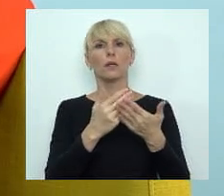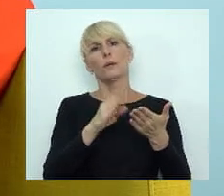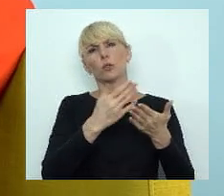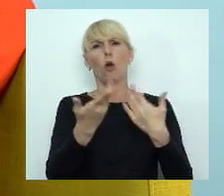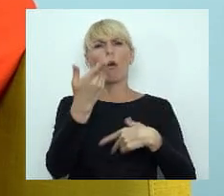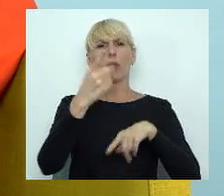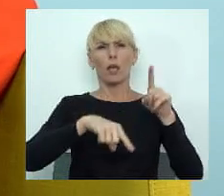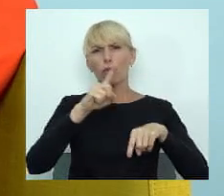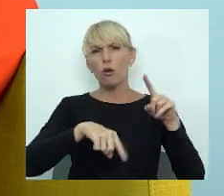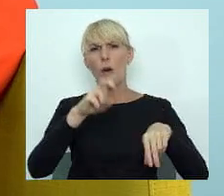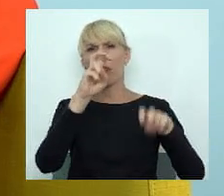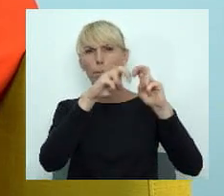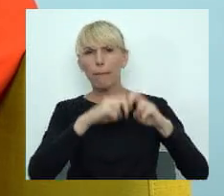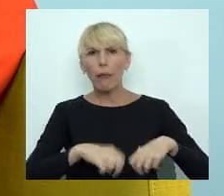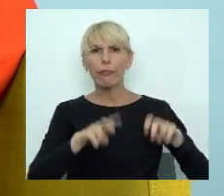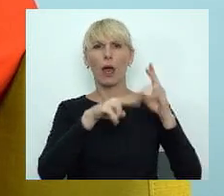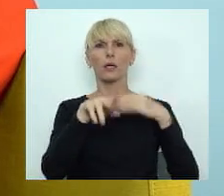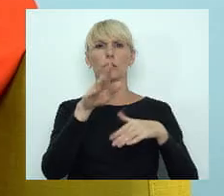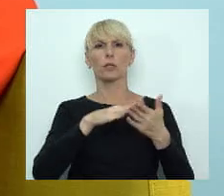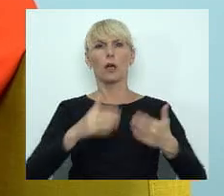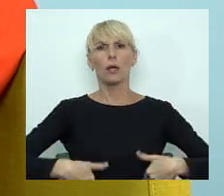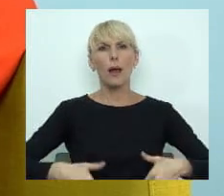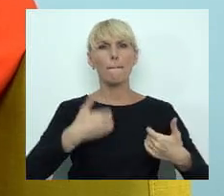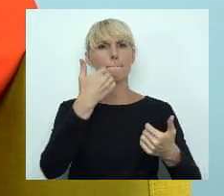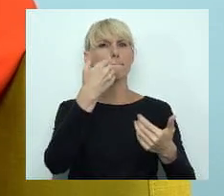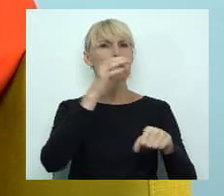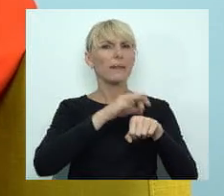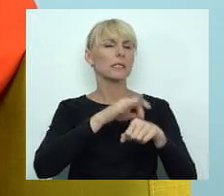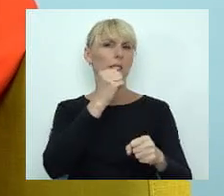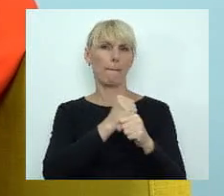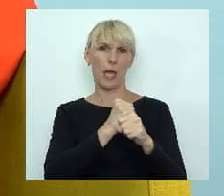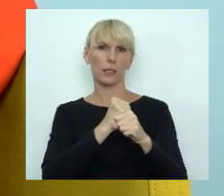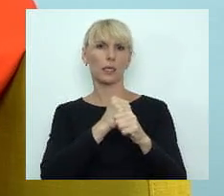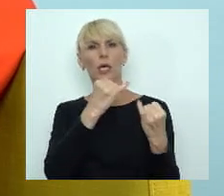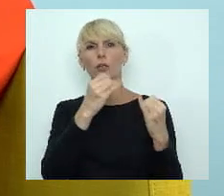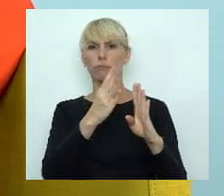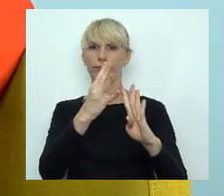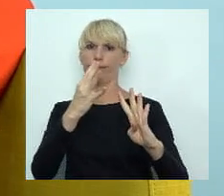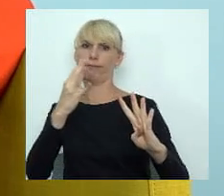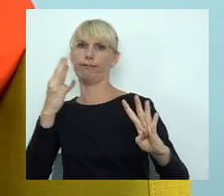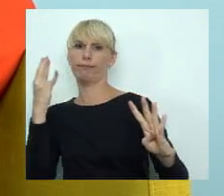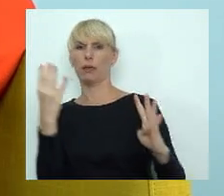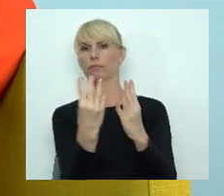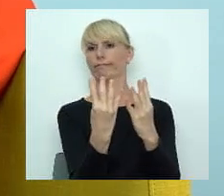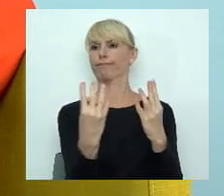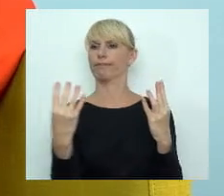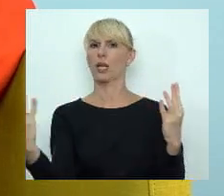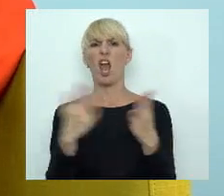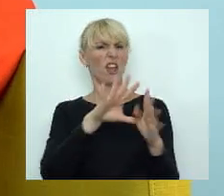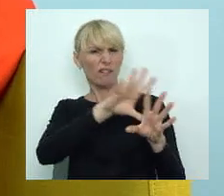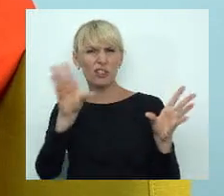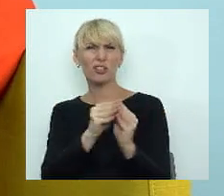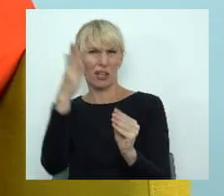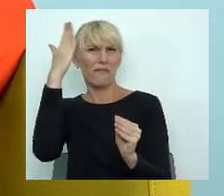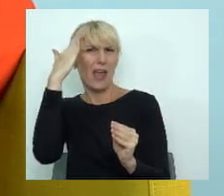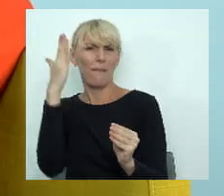rutynowymi badaniami, na przykład badaniami z zakresu medycyny pracy, gdzie obok mnie siedzą inni koledzy z tego samego zakładu pracy i wszyscy wiemy, po co do tego